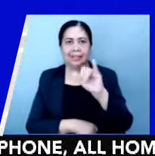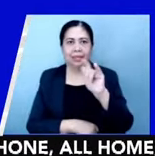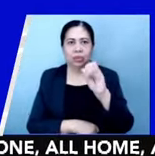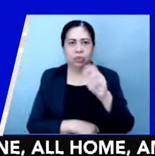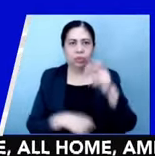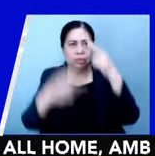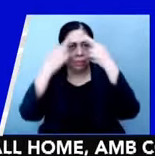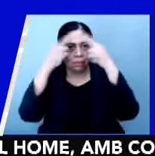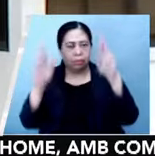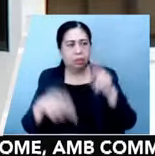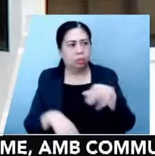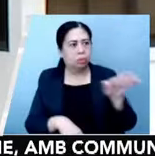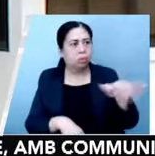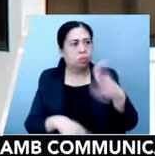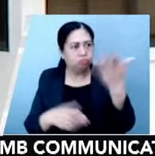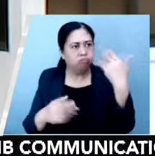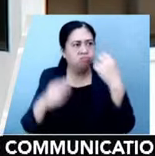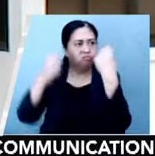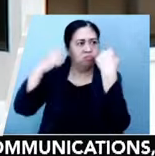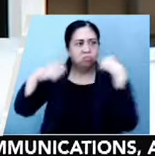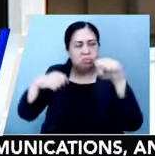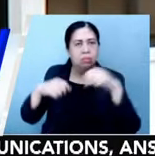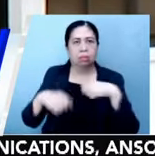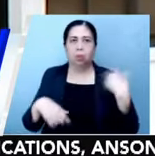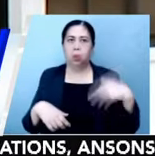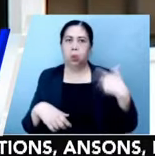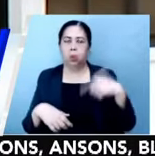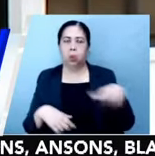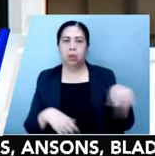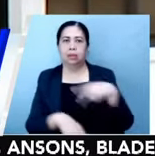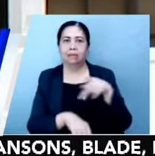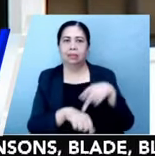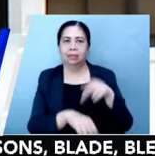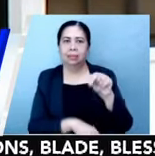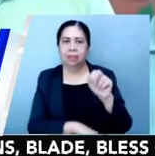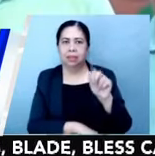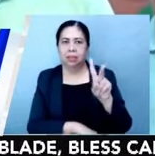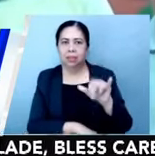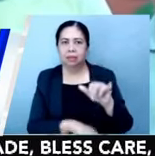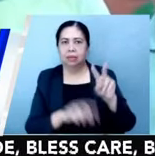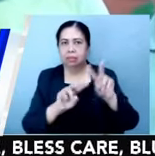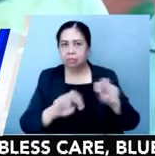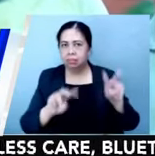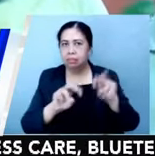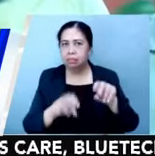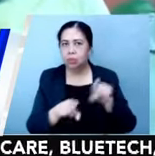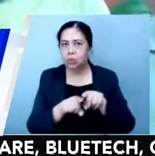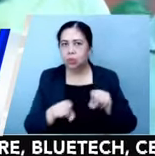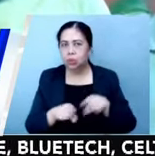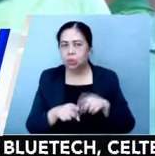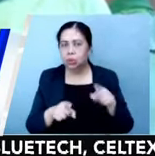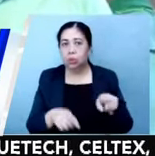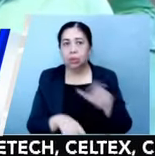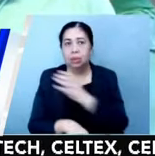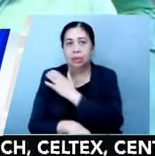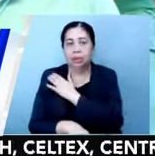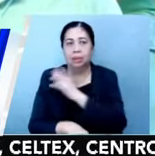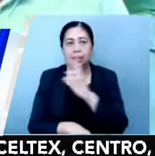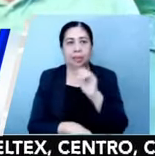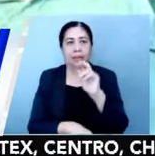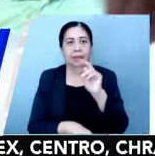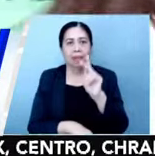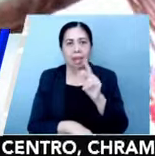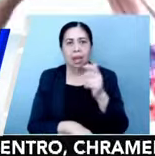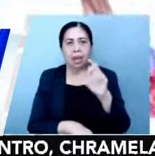panawagan. Inaimbisigahan din ng Philippine Navy ang mga pahayag ni Alvarez na isang Marine Reservist na may ranggong colonel. Una nang sinabi ng AFP